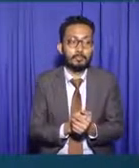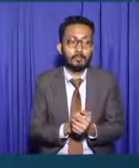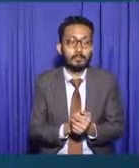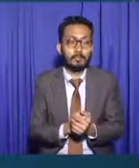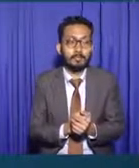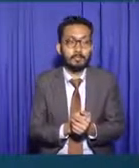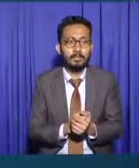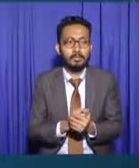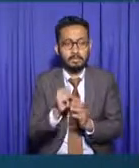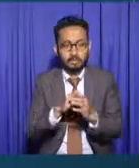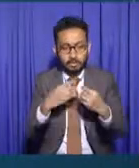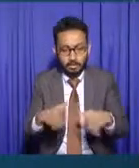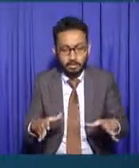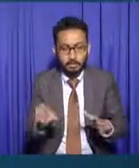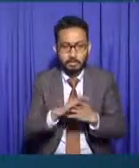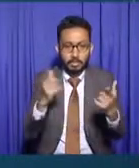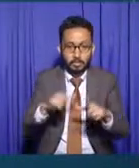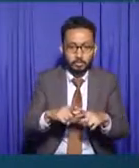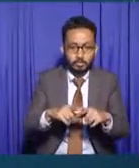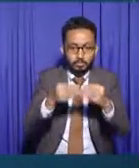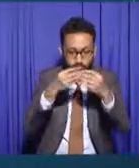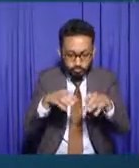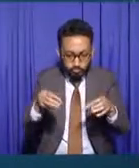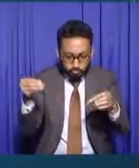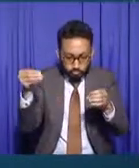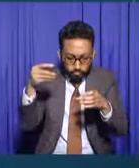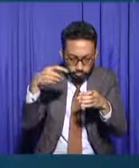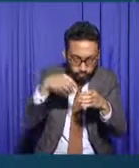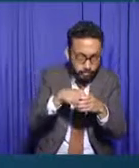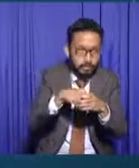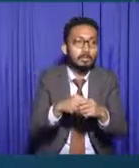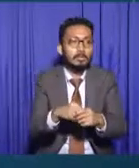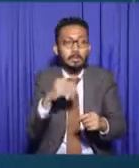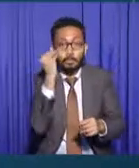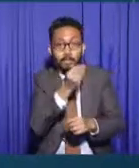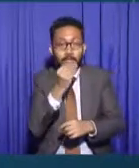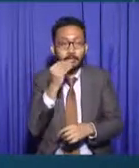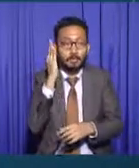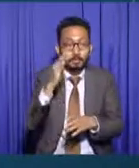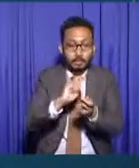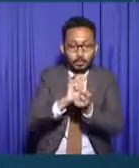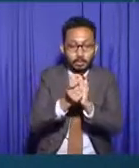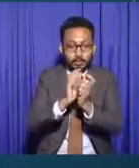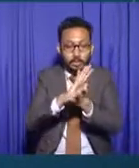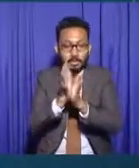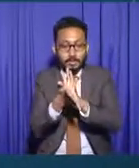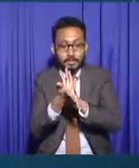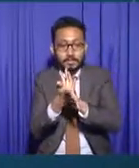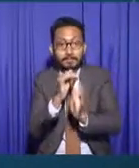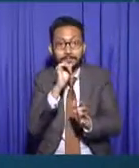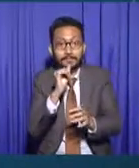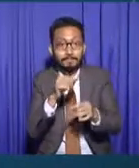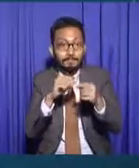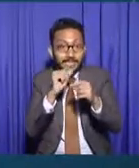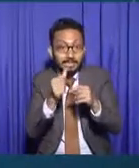setelah berlaku persenyawaan bunga akan bertukar menjadi biji